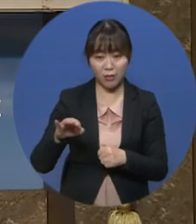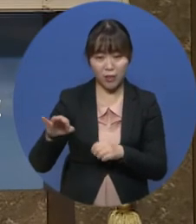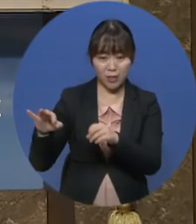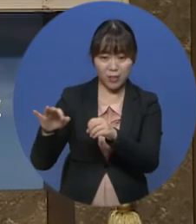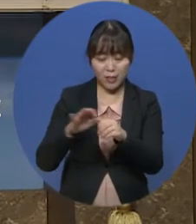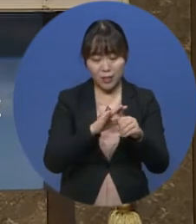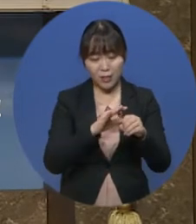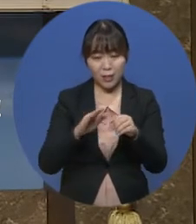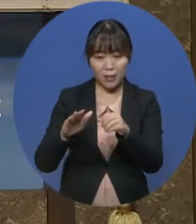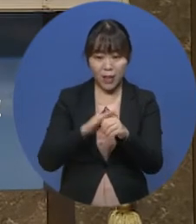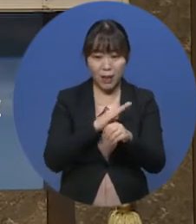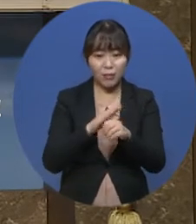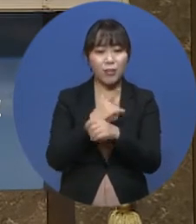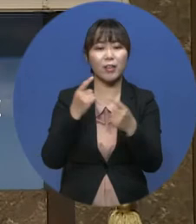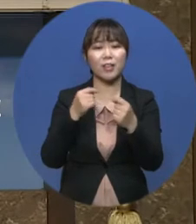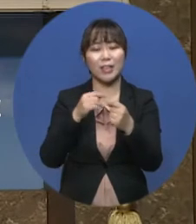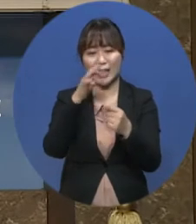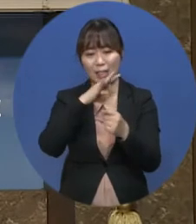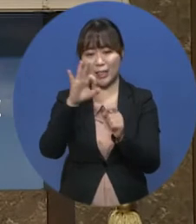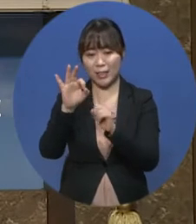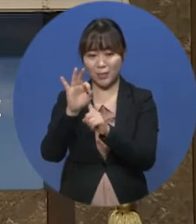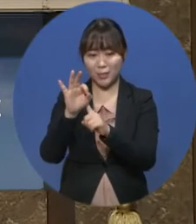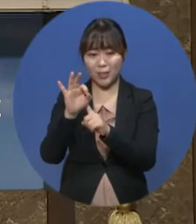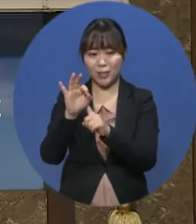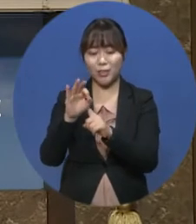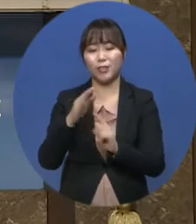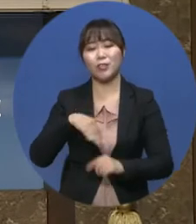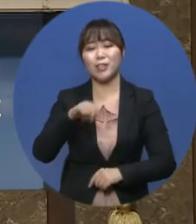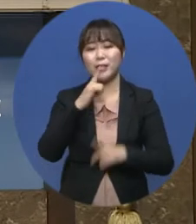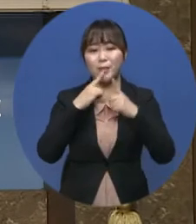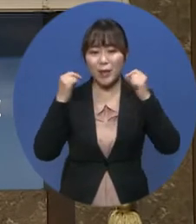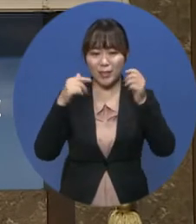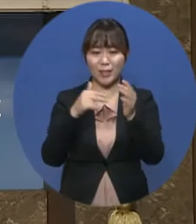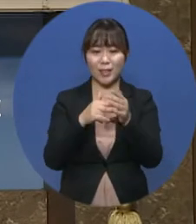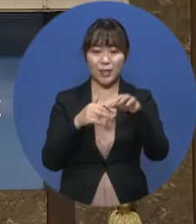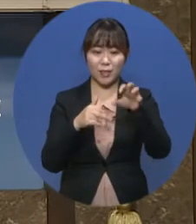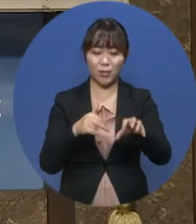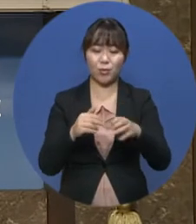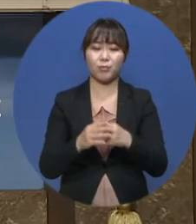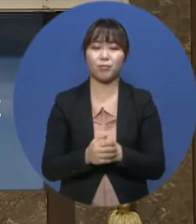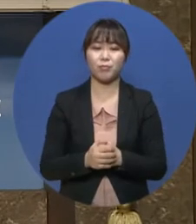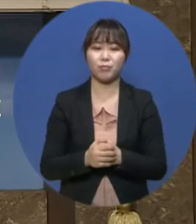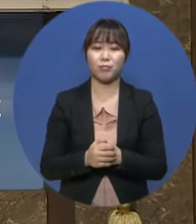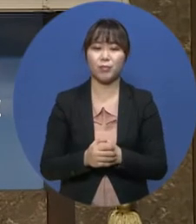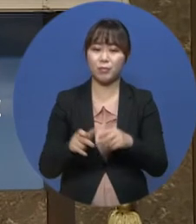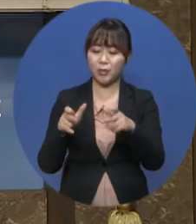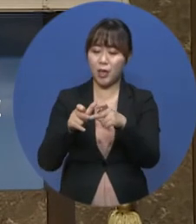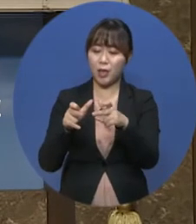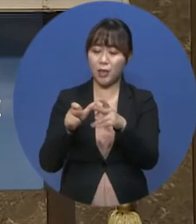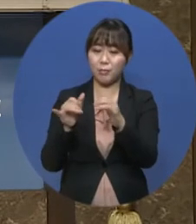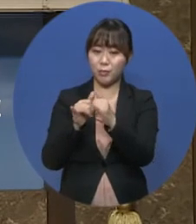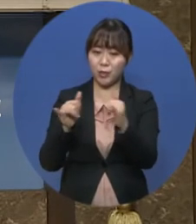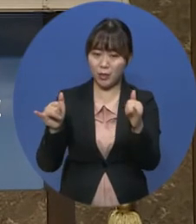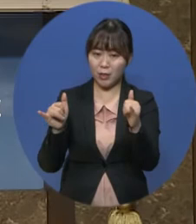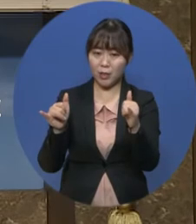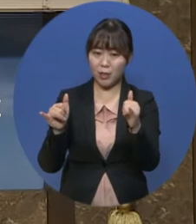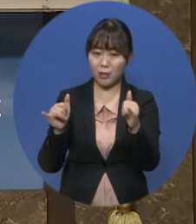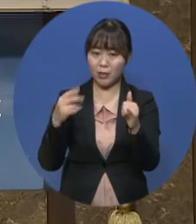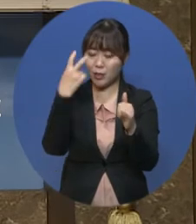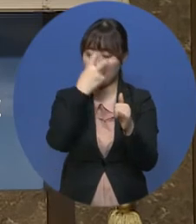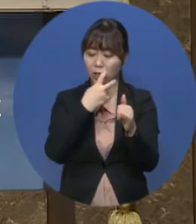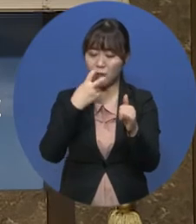거기서 나오는 이득 음을 아 우리 스마일 돼서 아 이렇게 장애인 분들에게